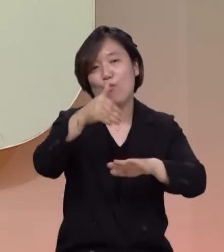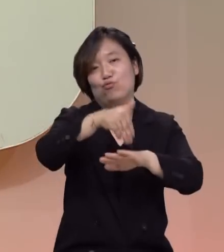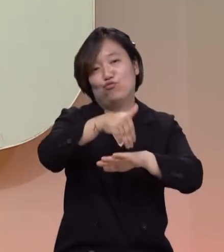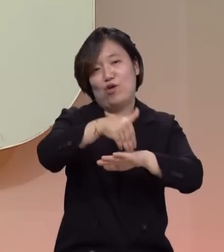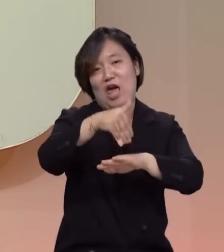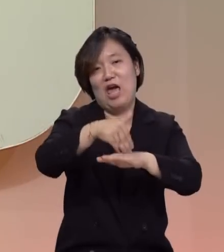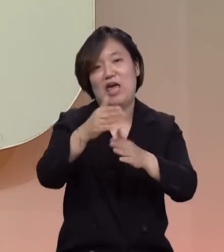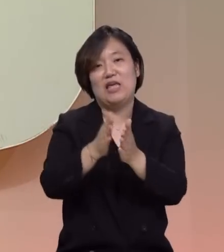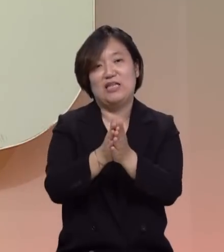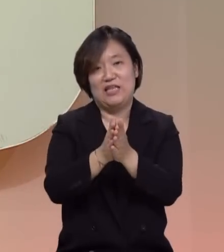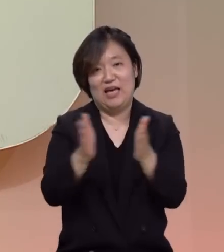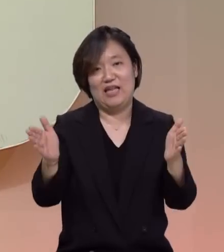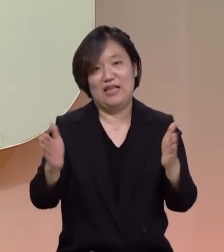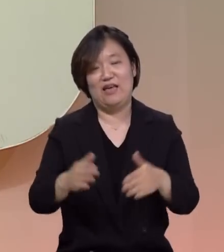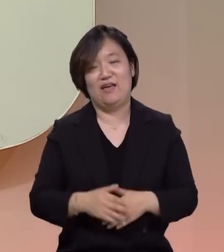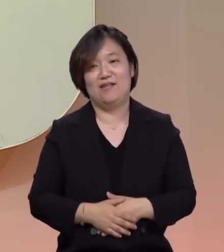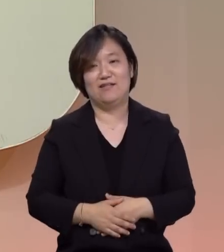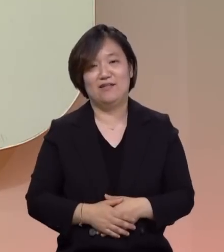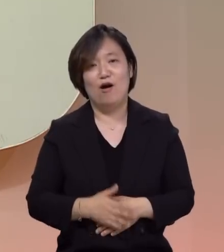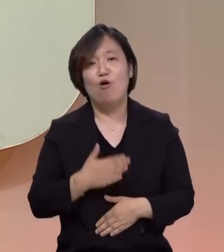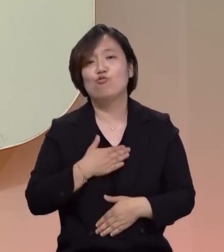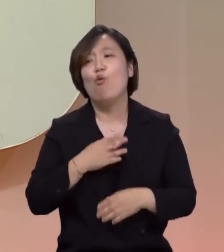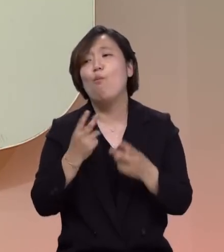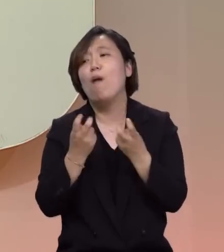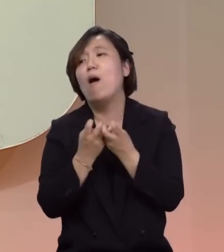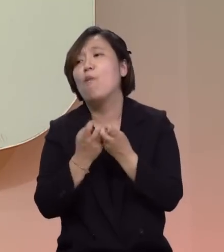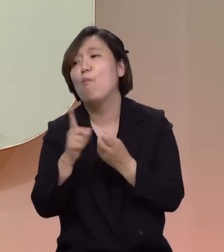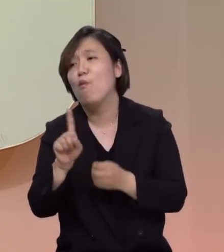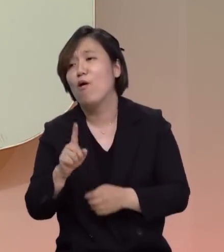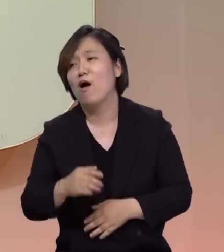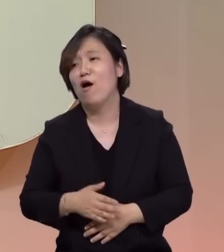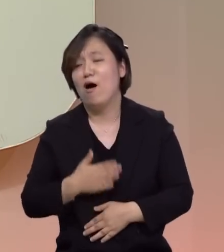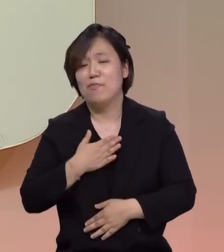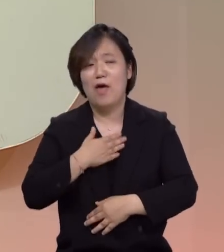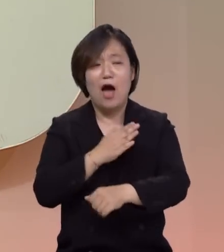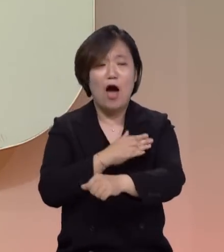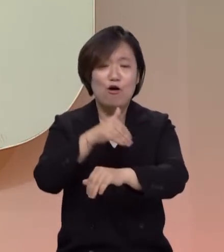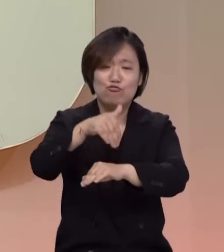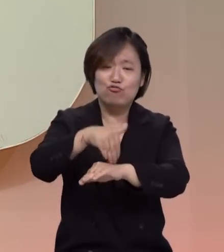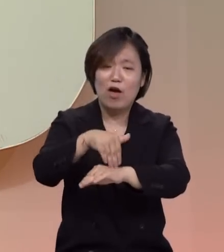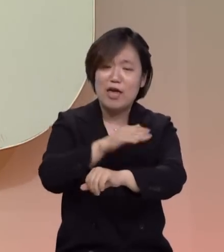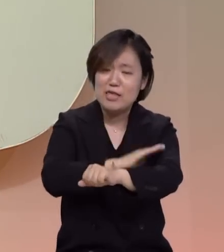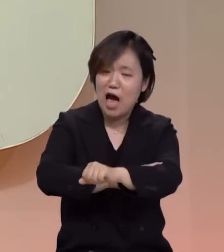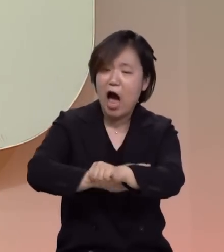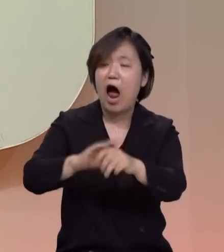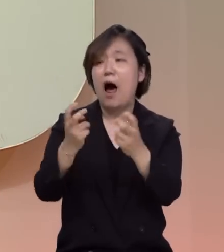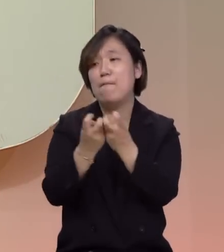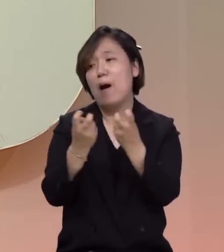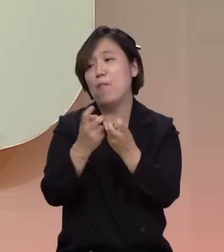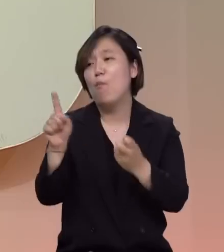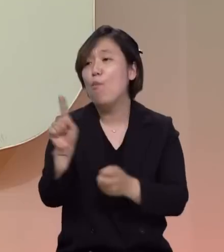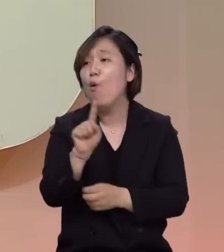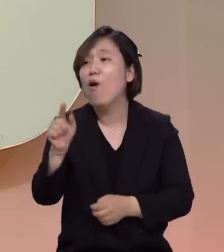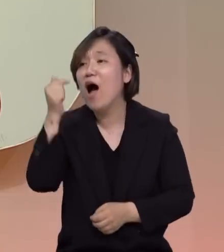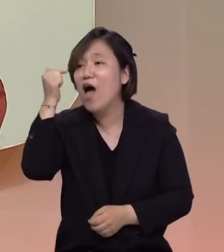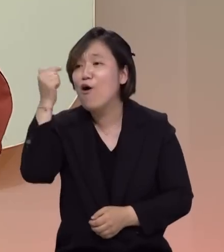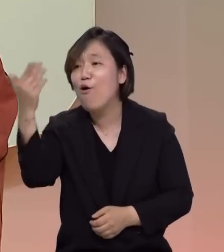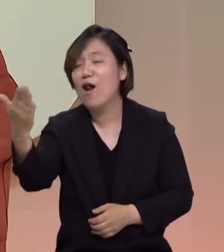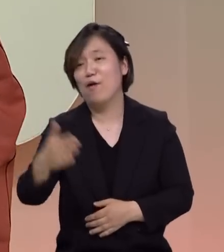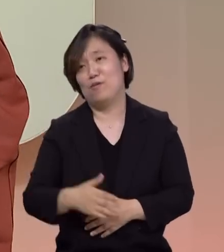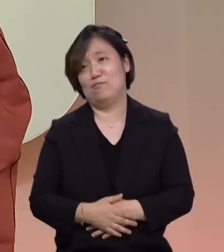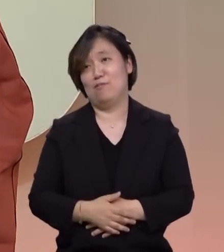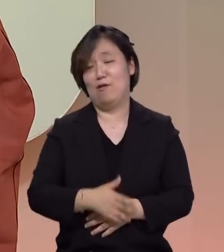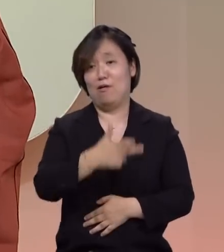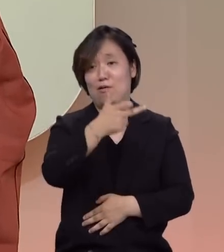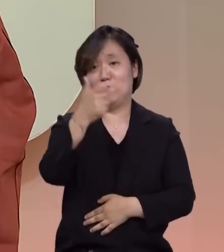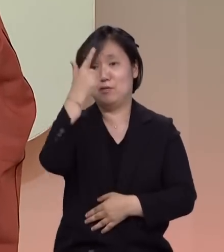되었습니다 제가 어떻게 해야 수행을 잘할까요 쓰는 좋은 말씀 좀 해주십시오 했더니